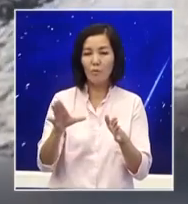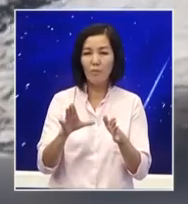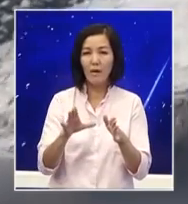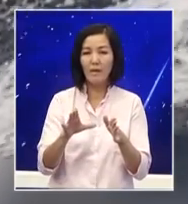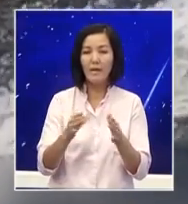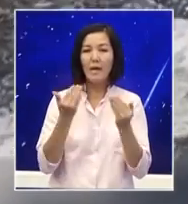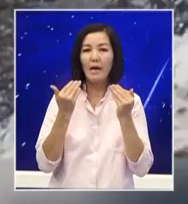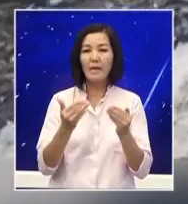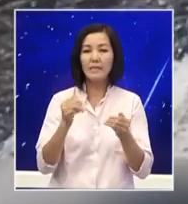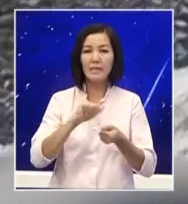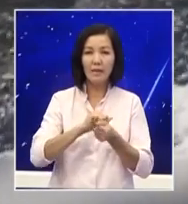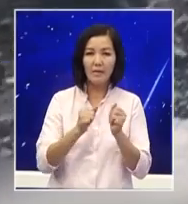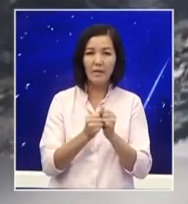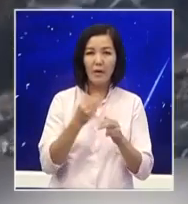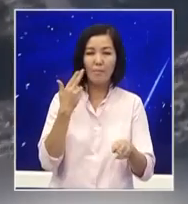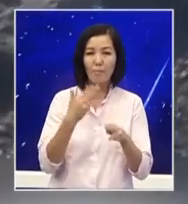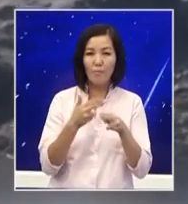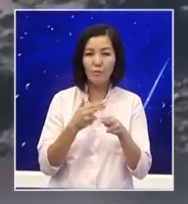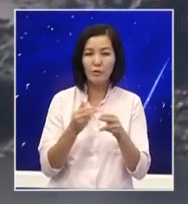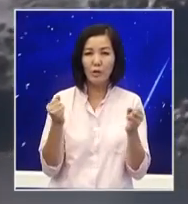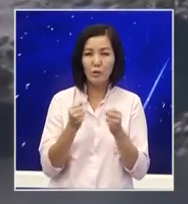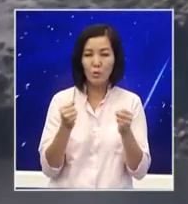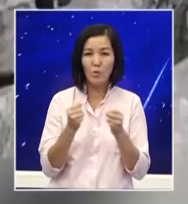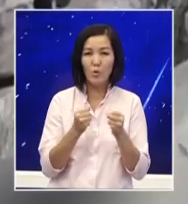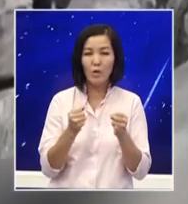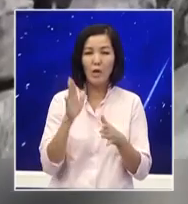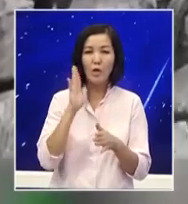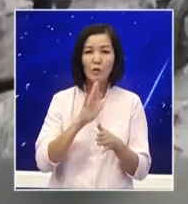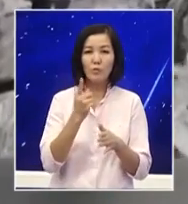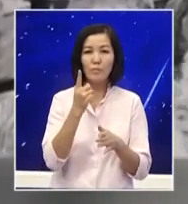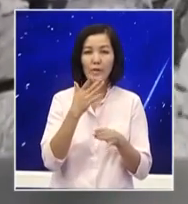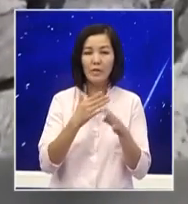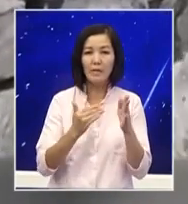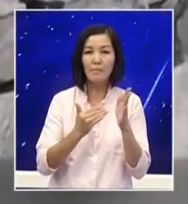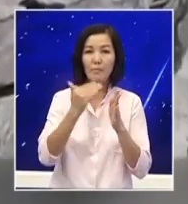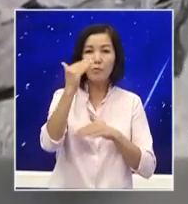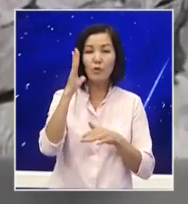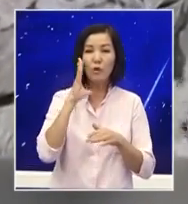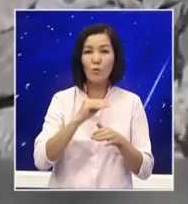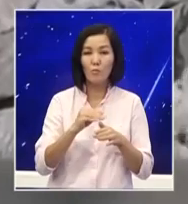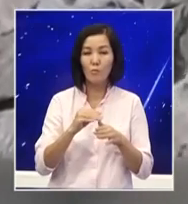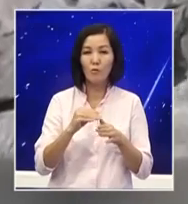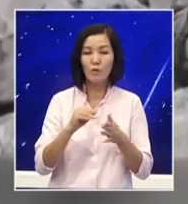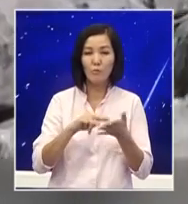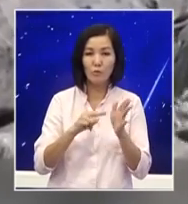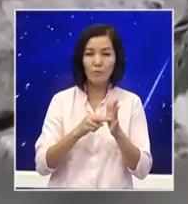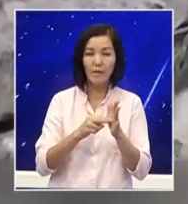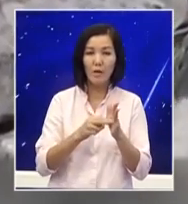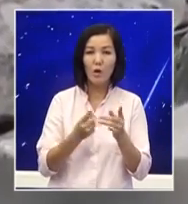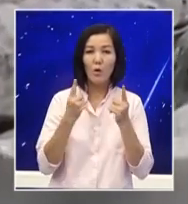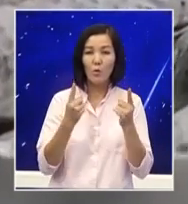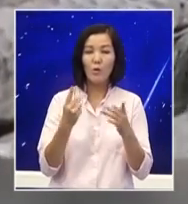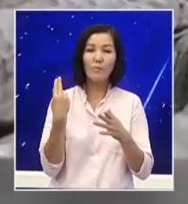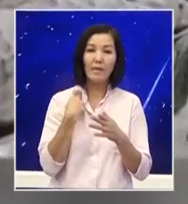миллиард тоннадай айсберг еріп кеткен. Қазір мамандар мұхит суы 1,5 миллиметрге дейін көтерілуі мүмкін деп болжауда. Ол дегеніміз